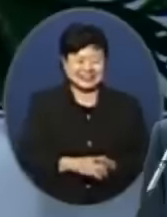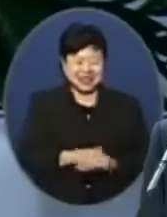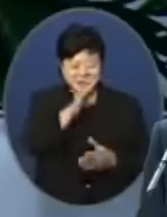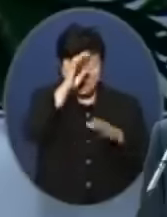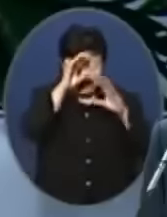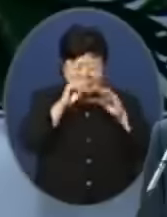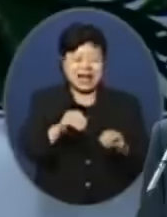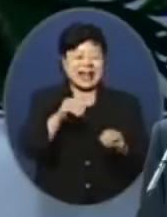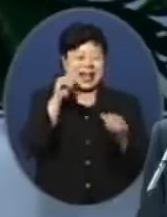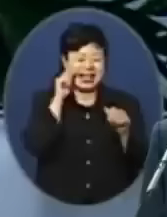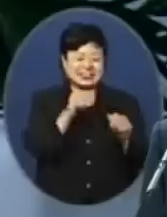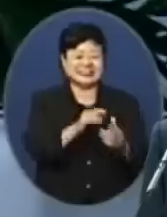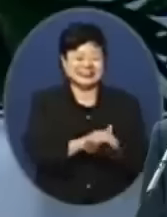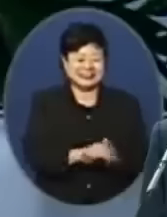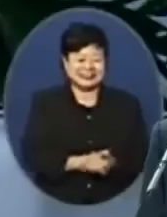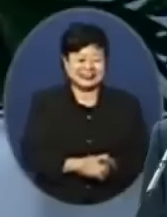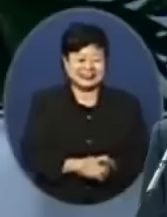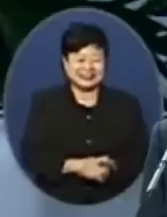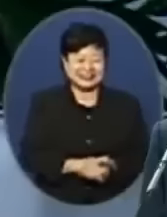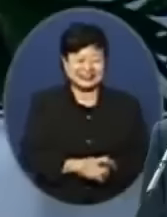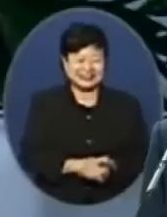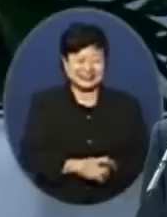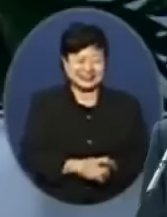병은 나아라,